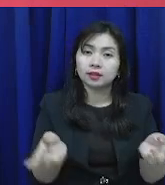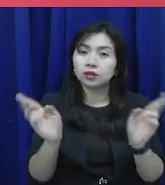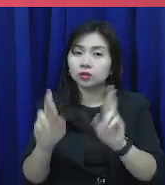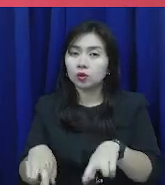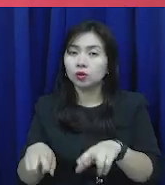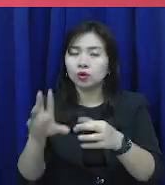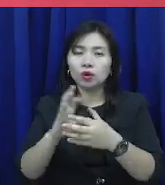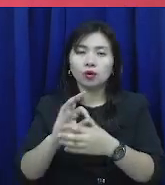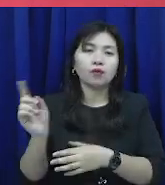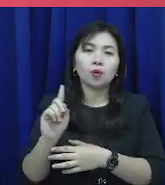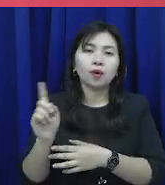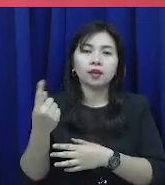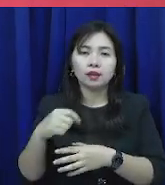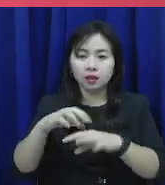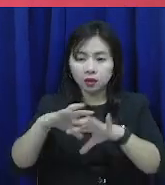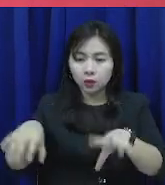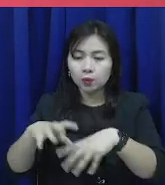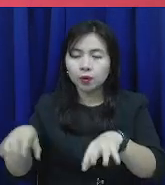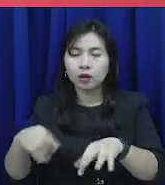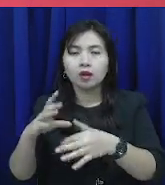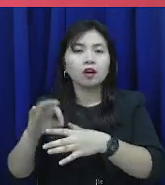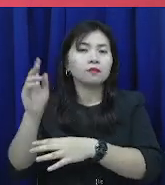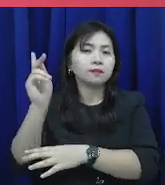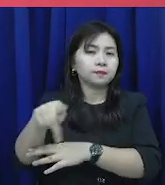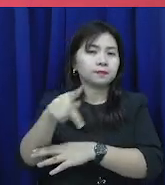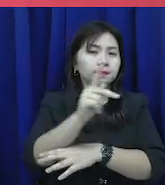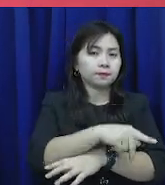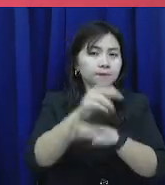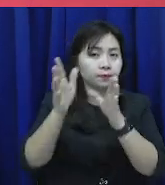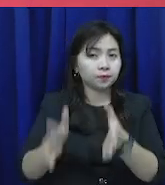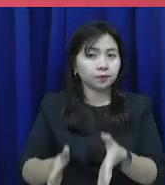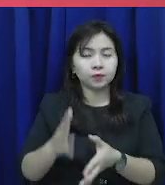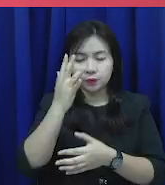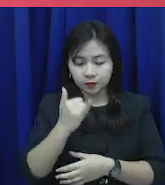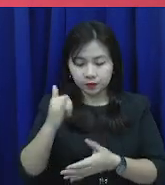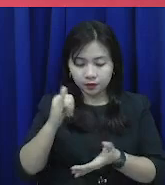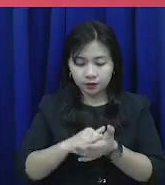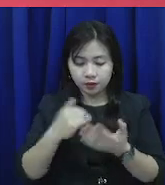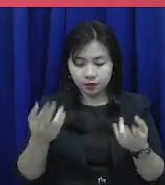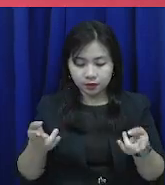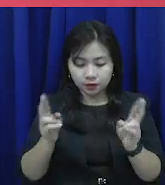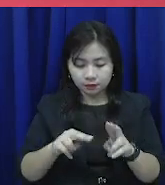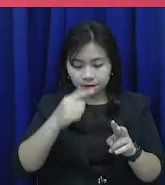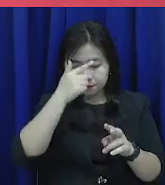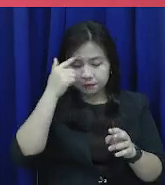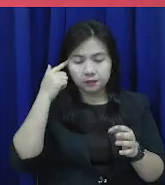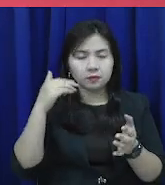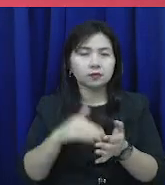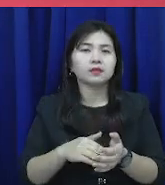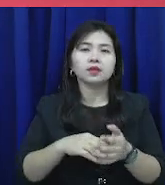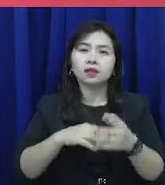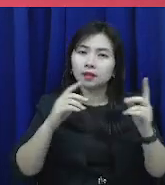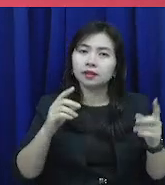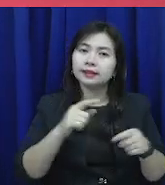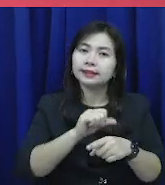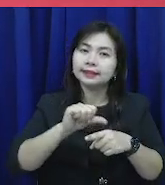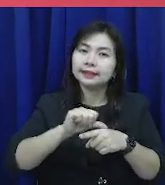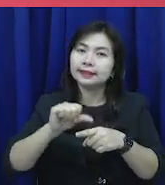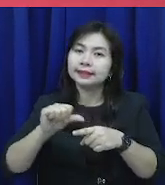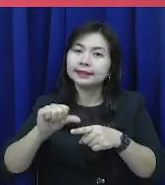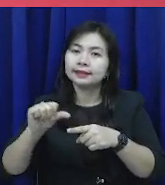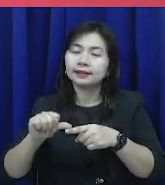noong trabaho ng swer Bakit mo nangyayari yon it's because the seed is having